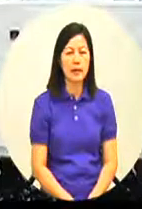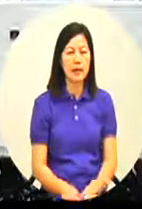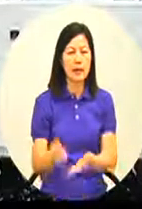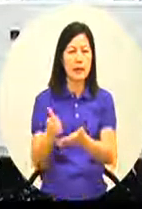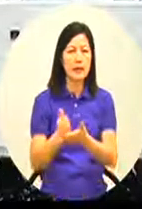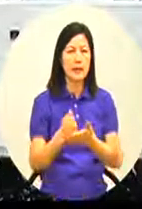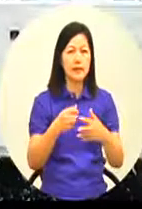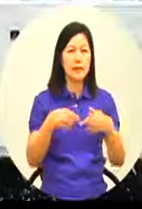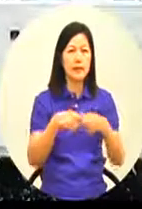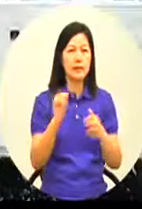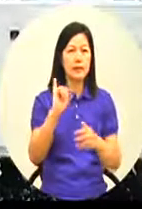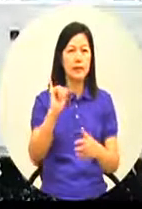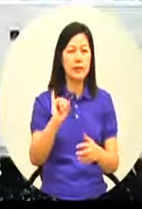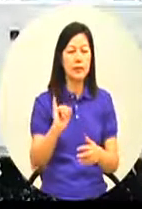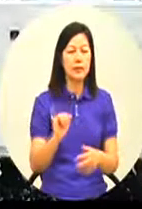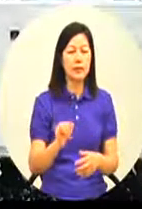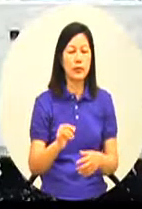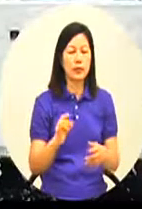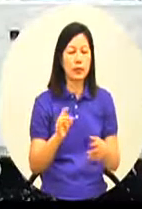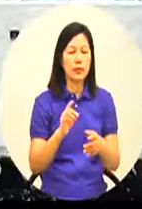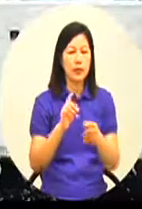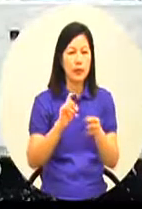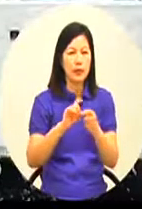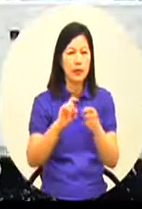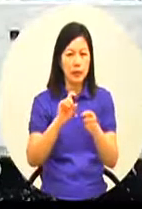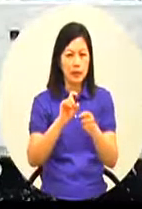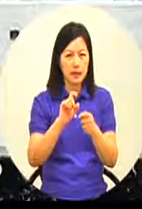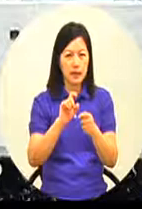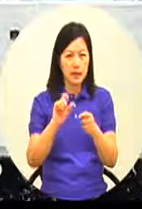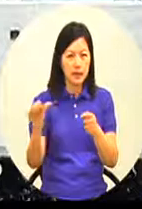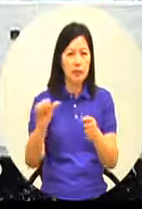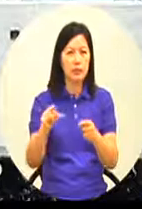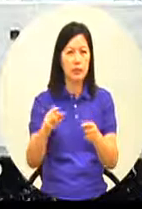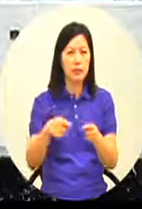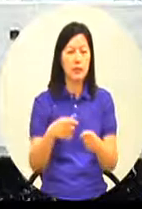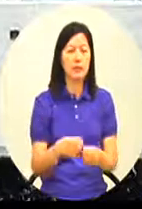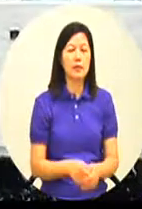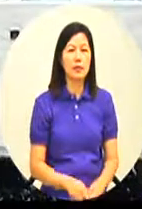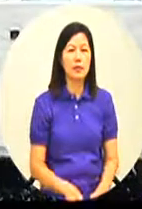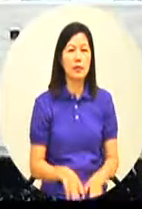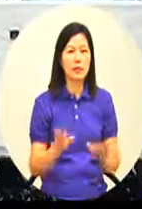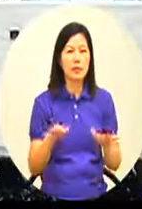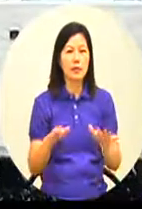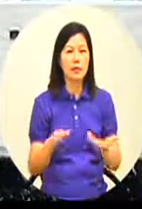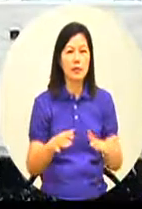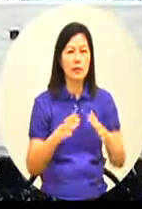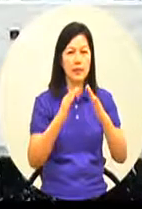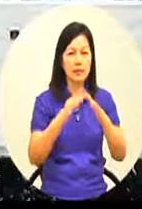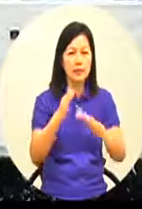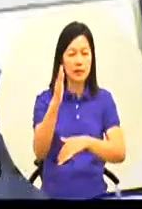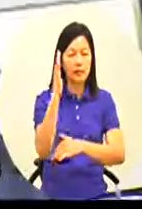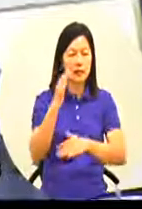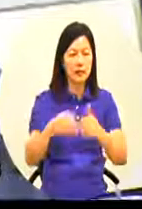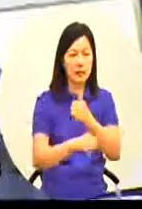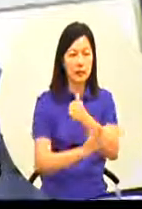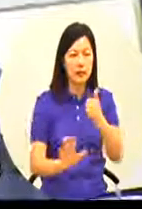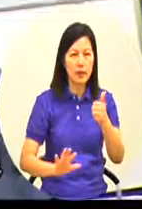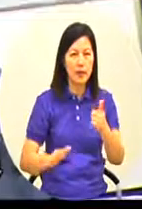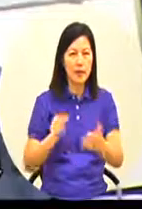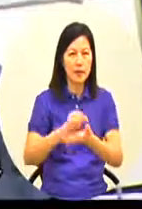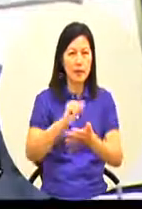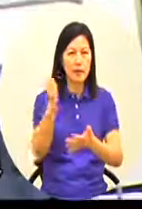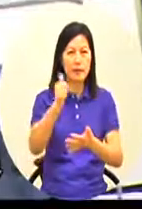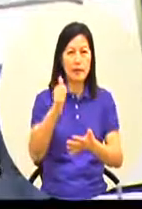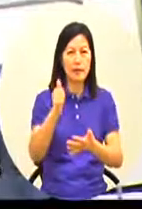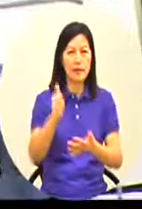以婷议员咨询，时间15分钟。 谢谢主席，我们师傅团队，好，还有我们媒体女士先生